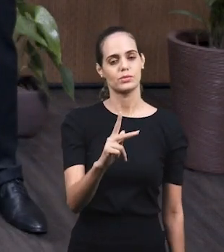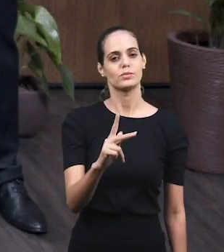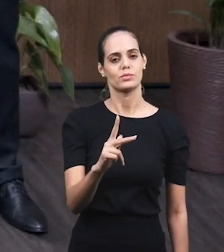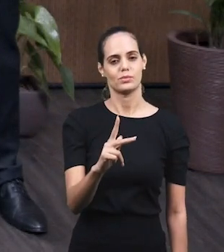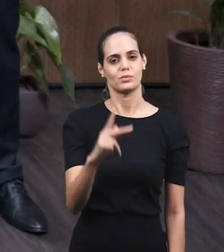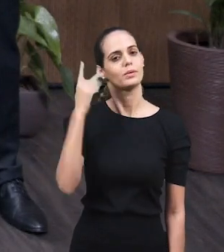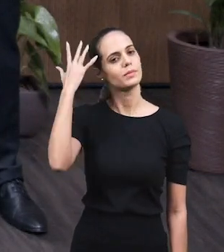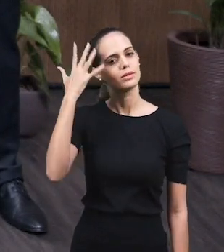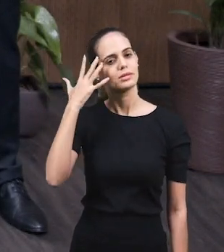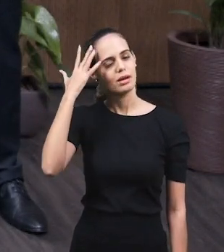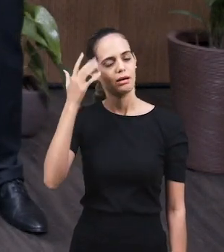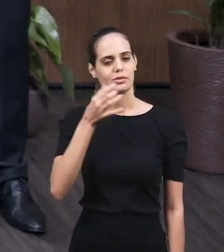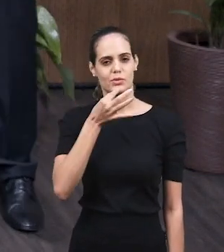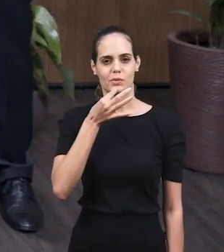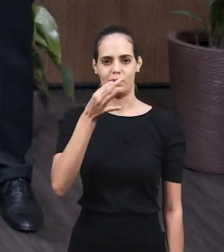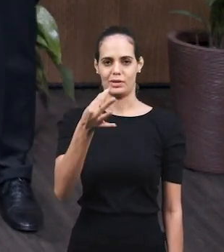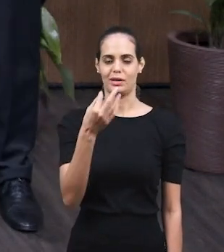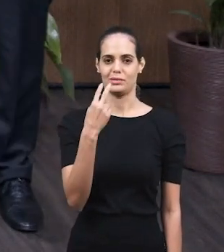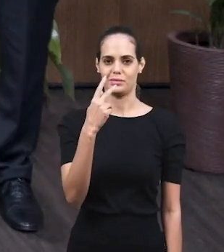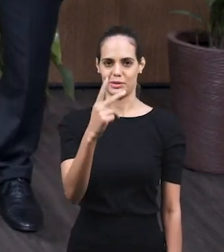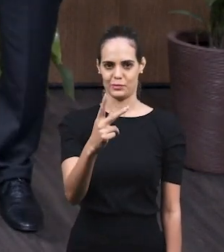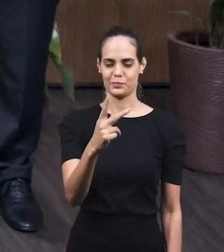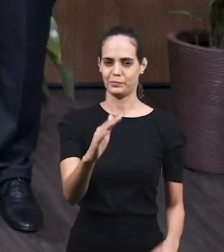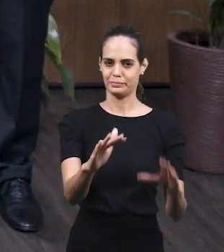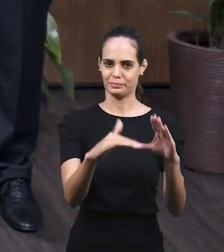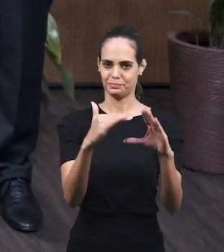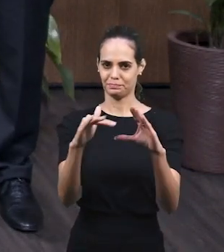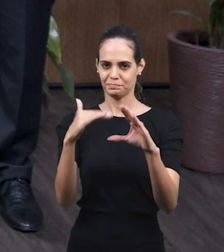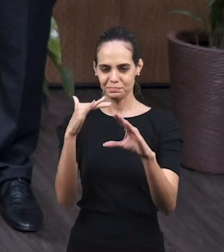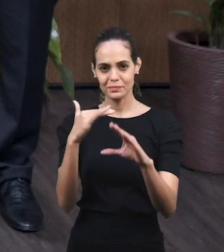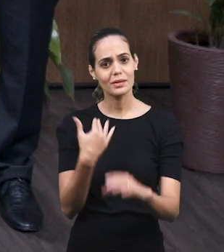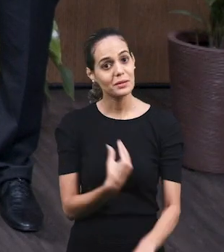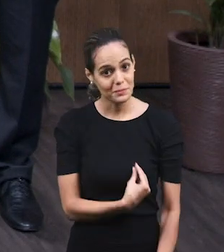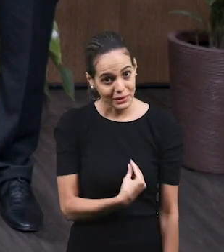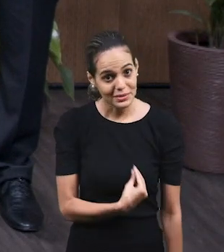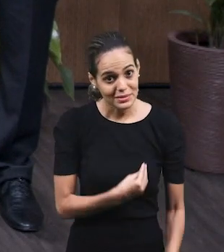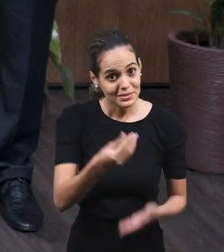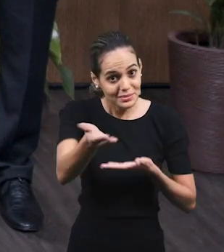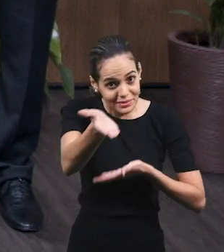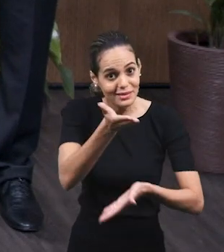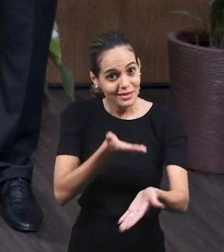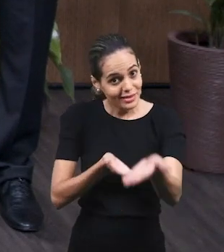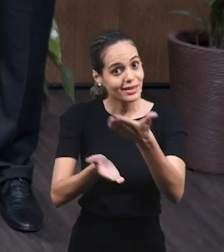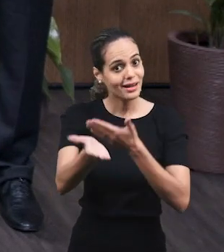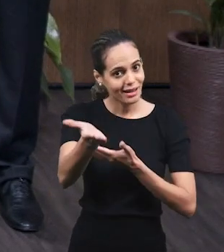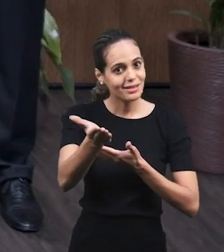un numéro WhatsApp à travers lequel vous pouvez nous envoyer votre message, votre commentaire.